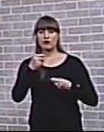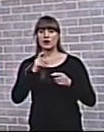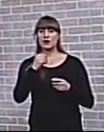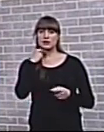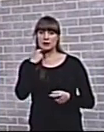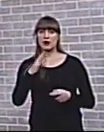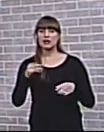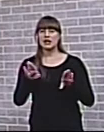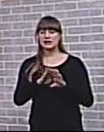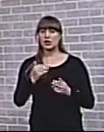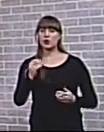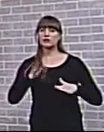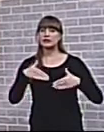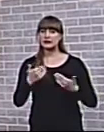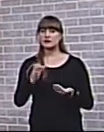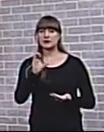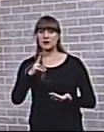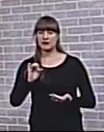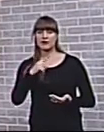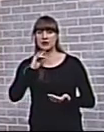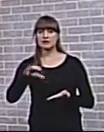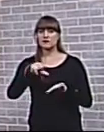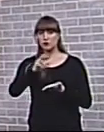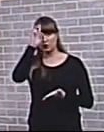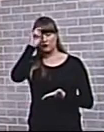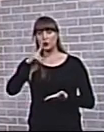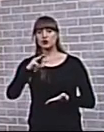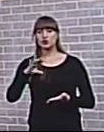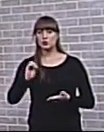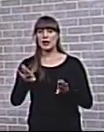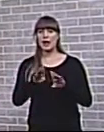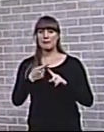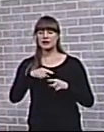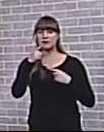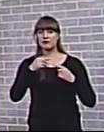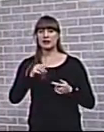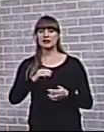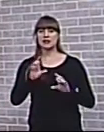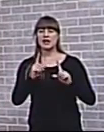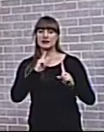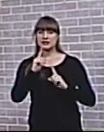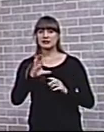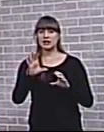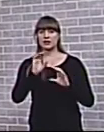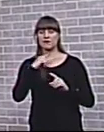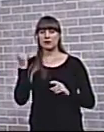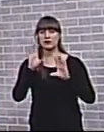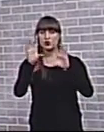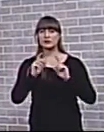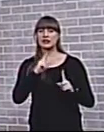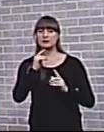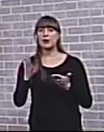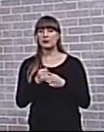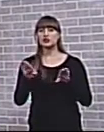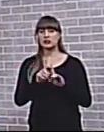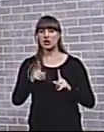С такой инициативой «Справедливая Россия» выступит в Госдуме. Об этом говорилось на заседании фракции в областном заксобрании. Получается